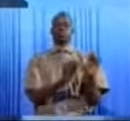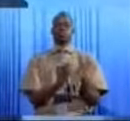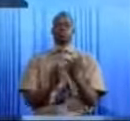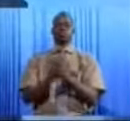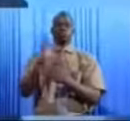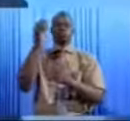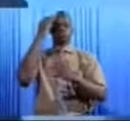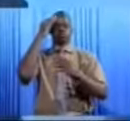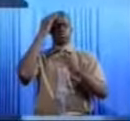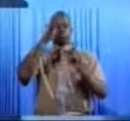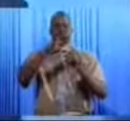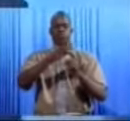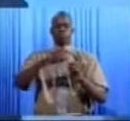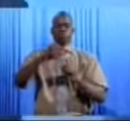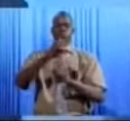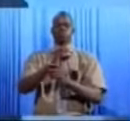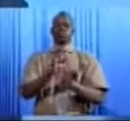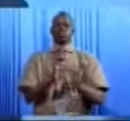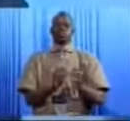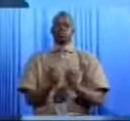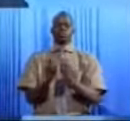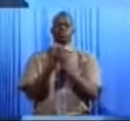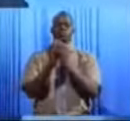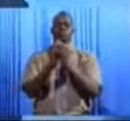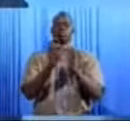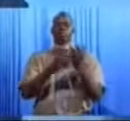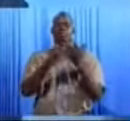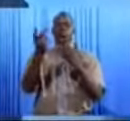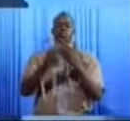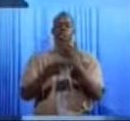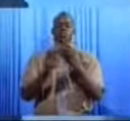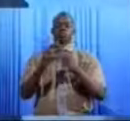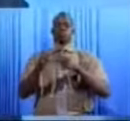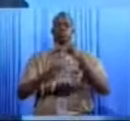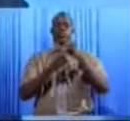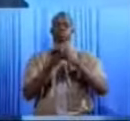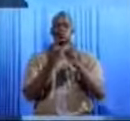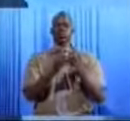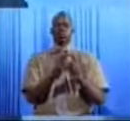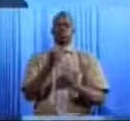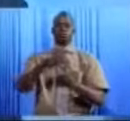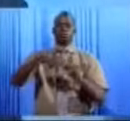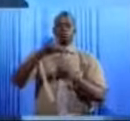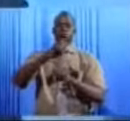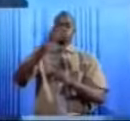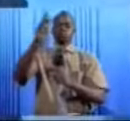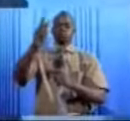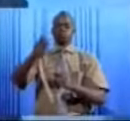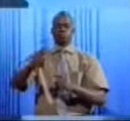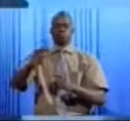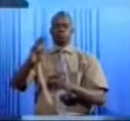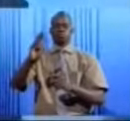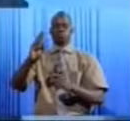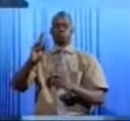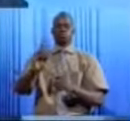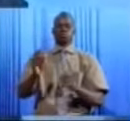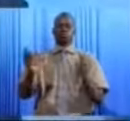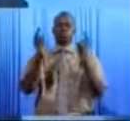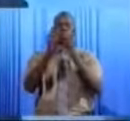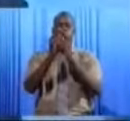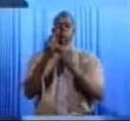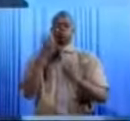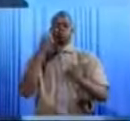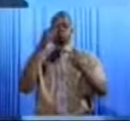le ministère de l'environnement en collaboration avec le programme des nations unies pour l'environnement pnue la rencontre vise à améliorer